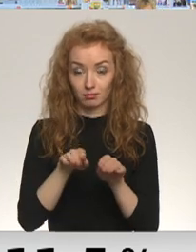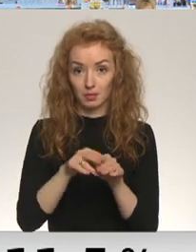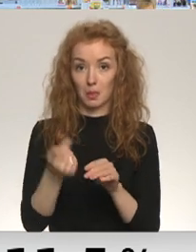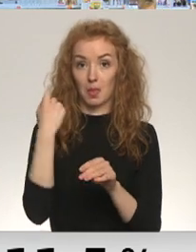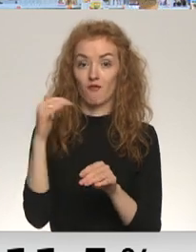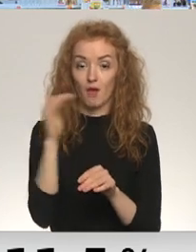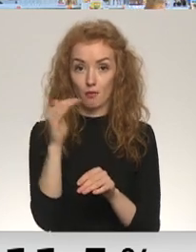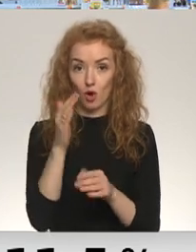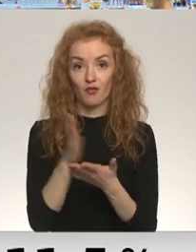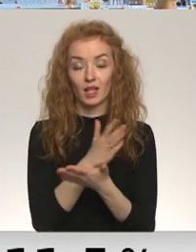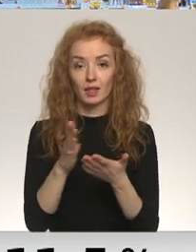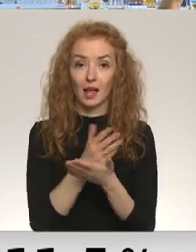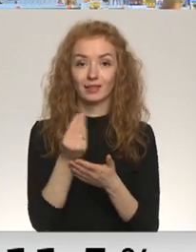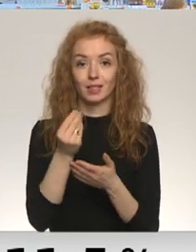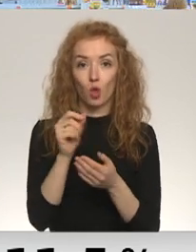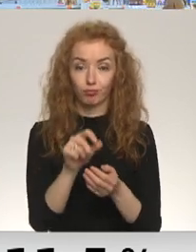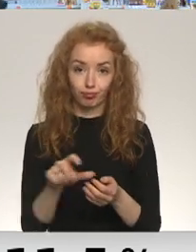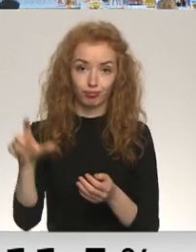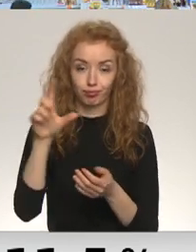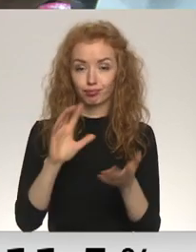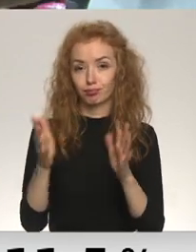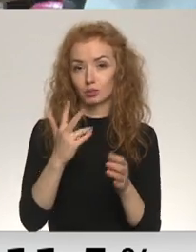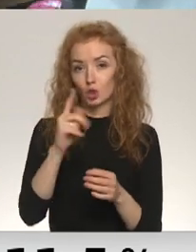februāri, vidējas patēriņa cenu līmenis pieauga par